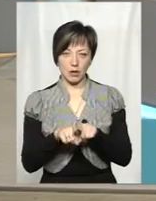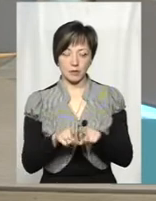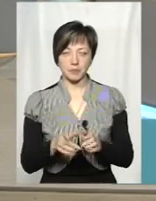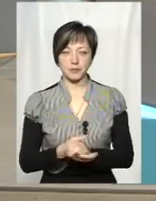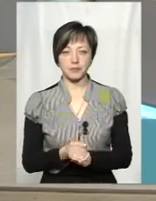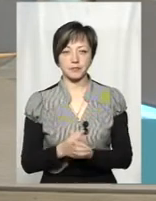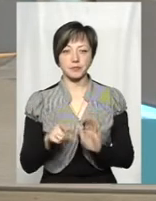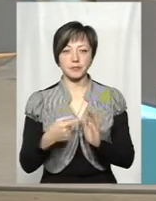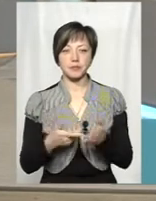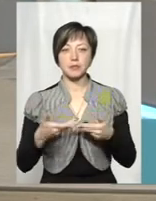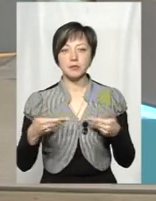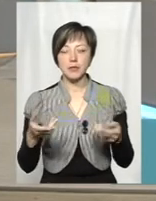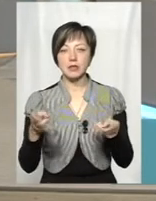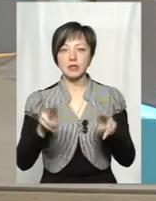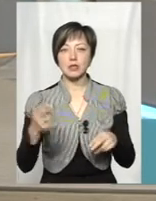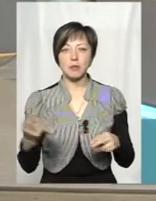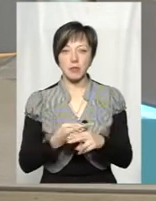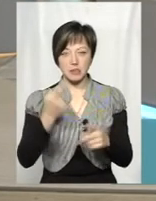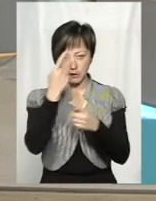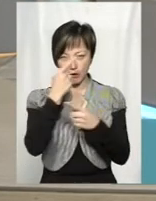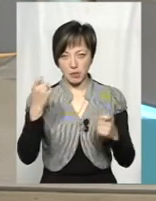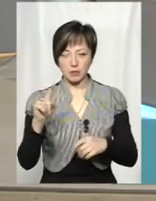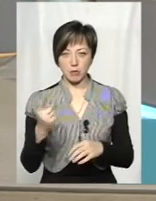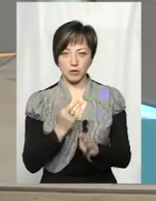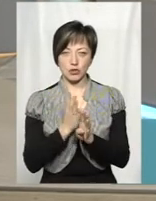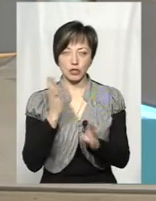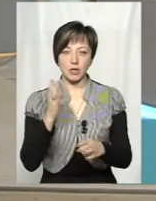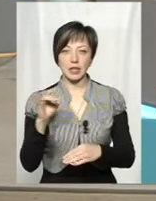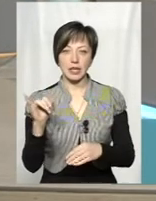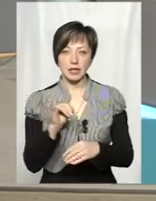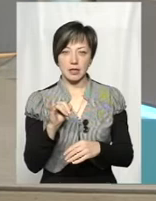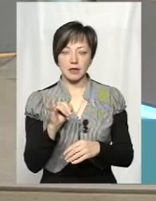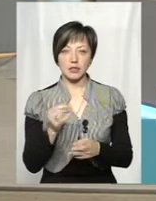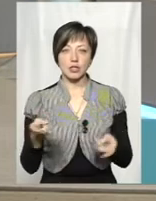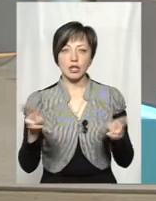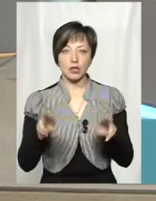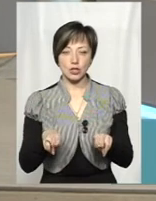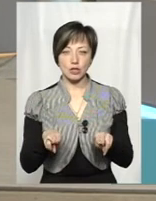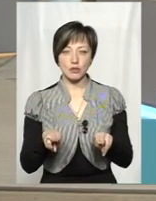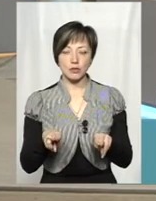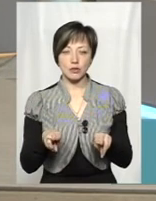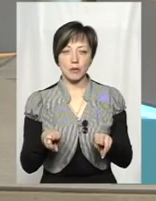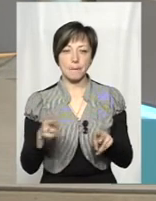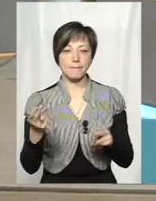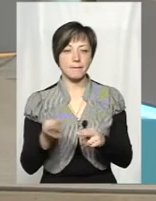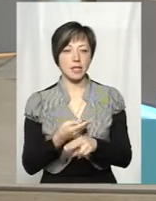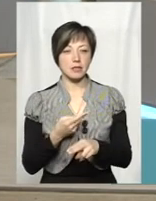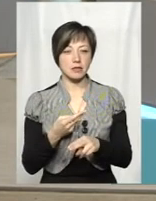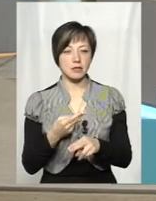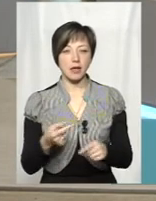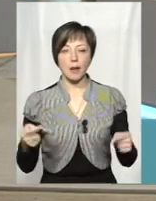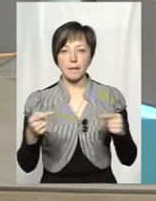Ми залишимося без інформації. В першу чергу. Ну і само собою залишимося без